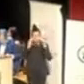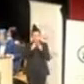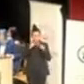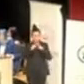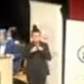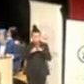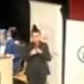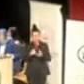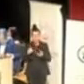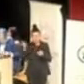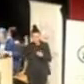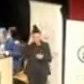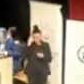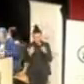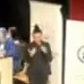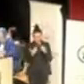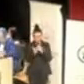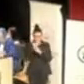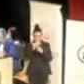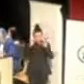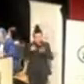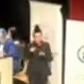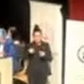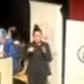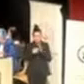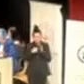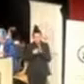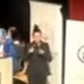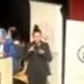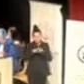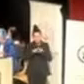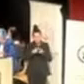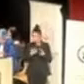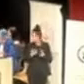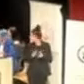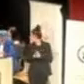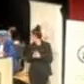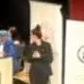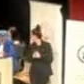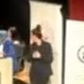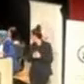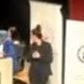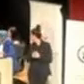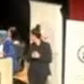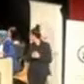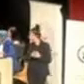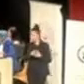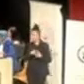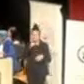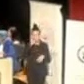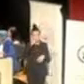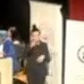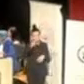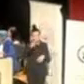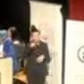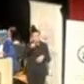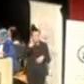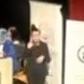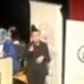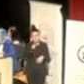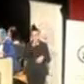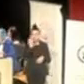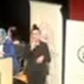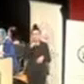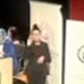kütüphanesinin temellerini oluşturmak amacıyla dijital ortamda 50 süreli ürün. Affedersiniz. 90 bin kitabı olmak üzere 140 bin